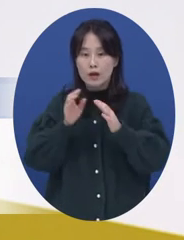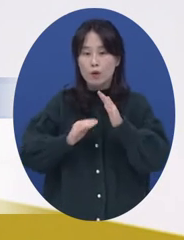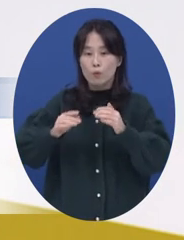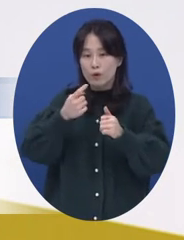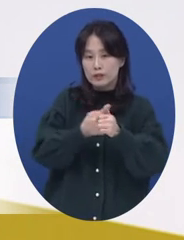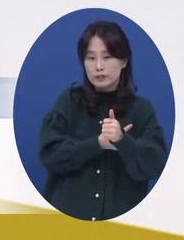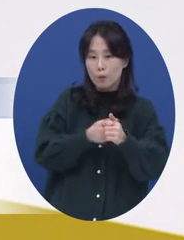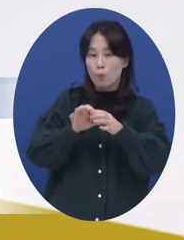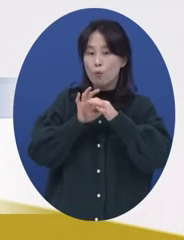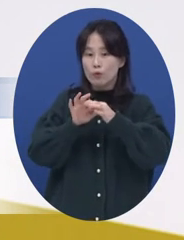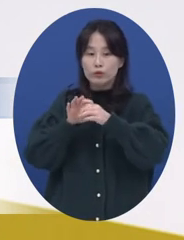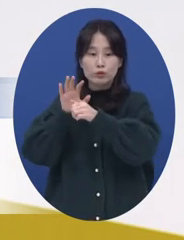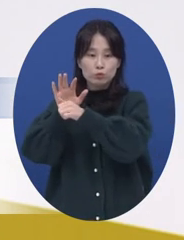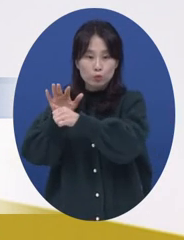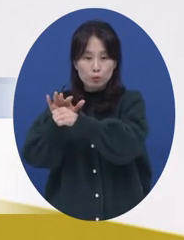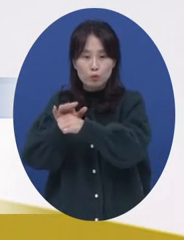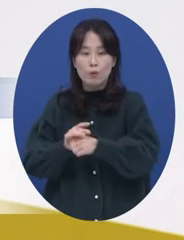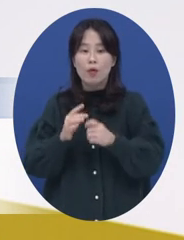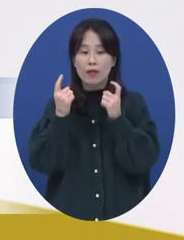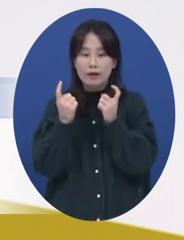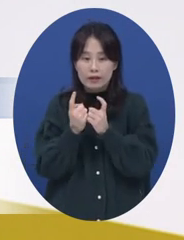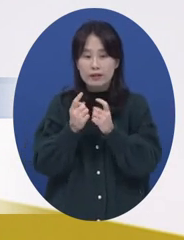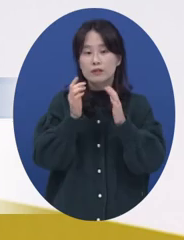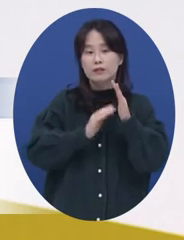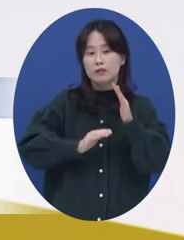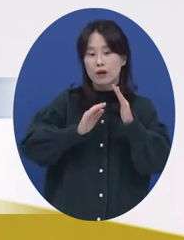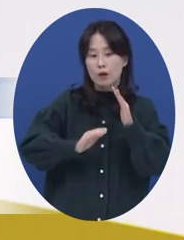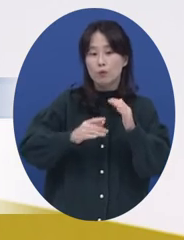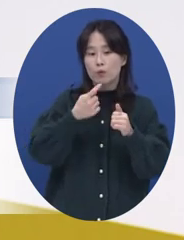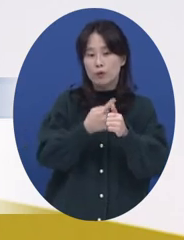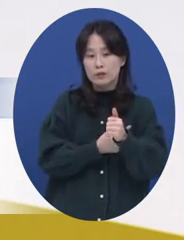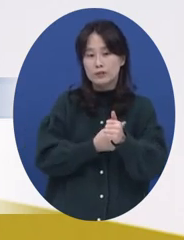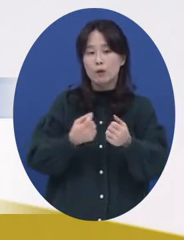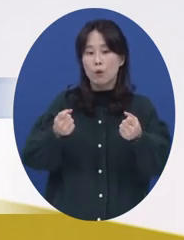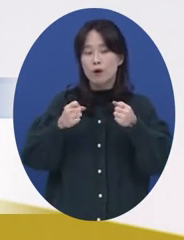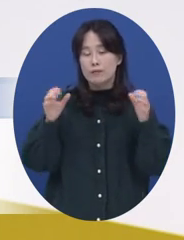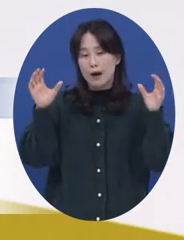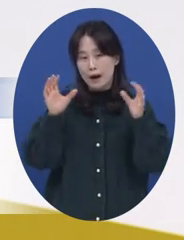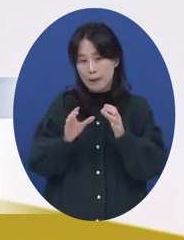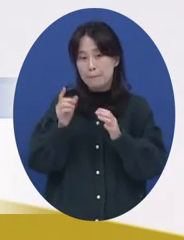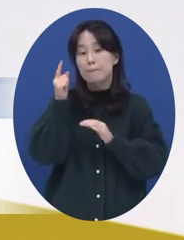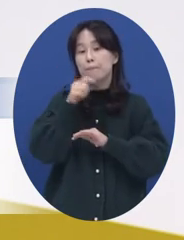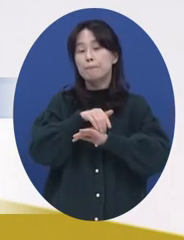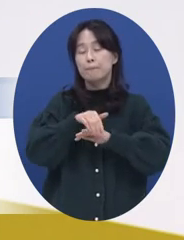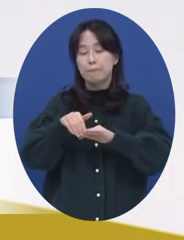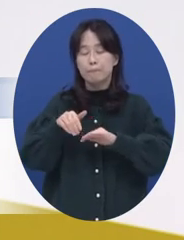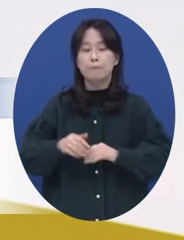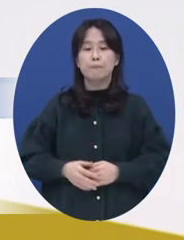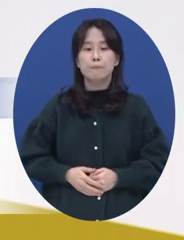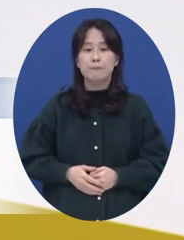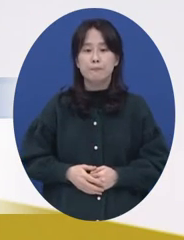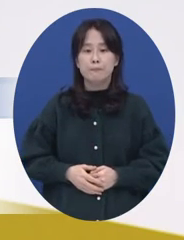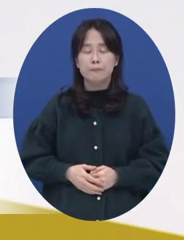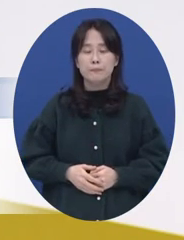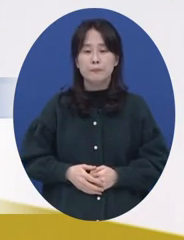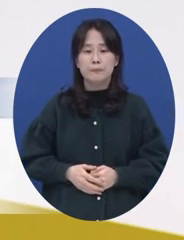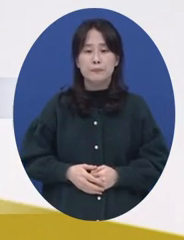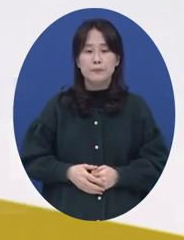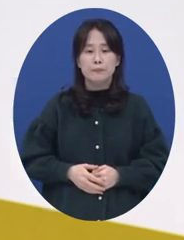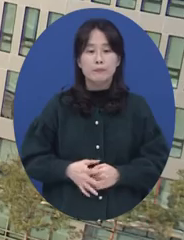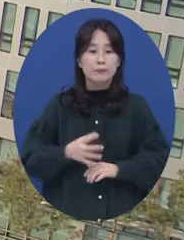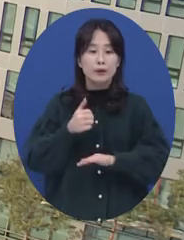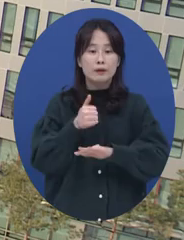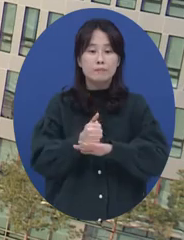선택된 스타트업 l 공을 자원들을 매칭 지원함으로써 인간을 영영과 공금을 정원을 결합